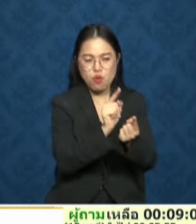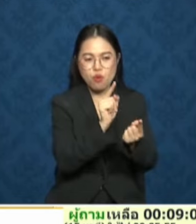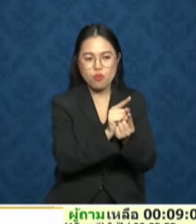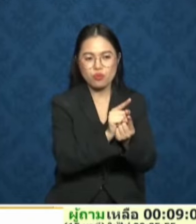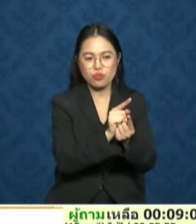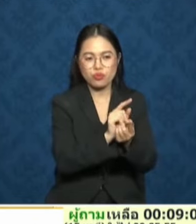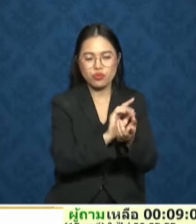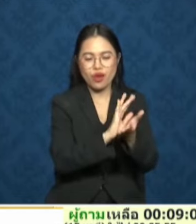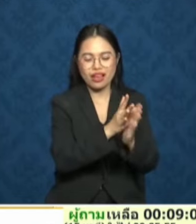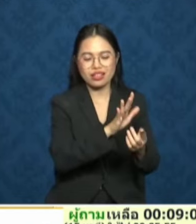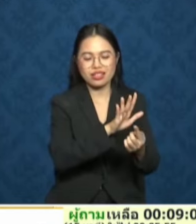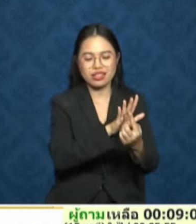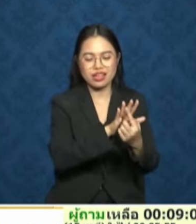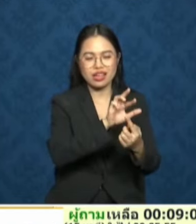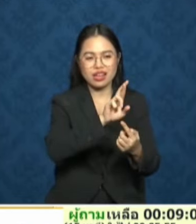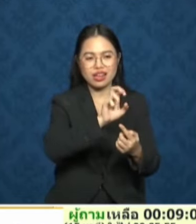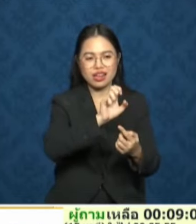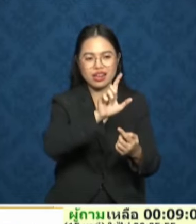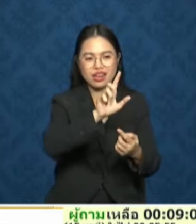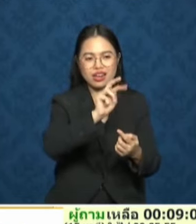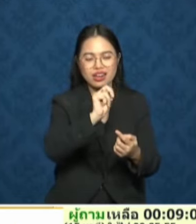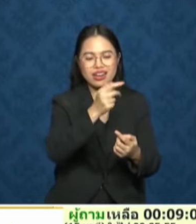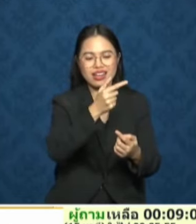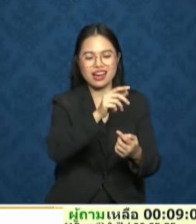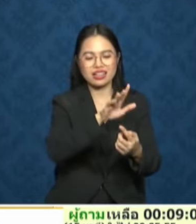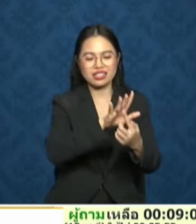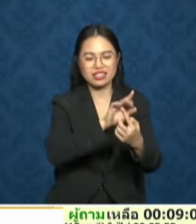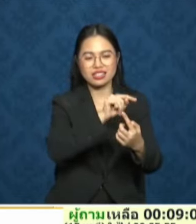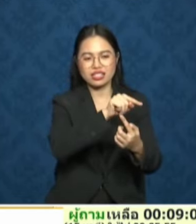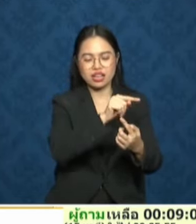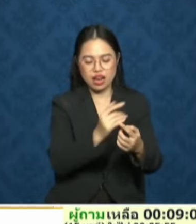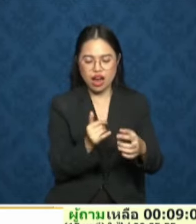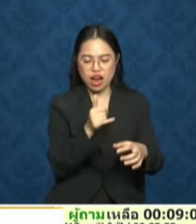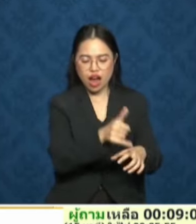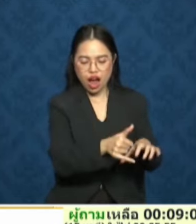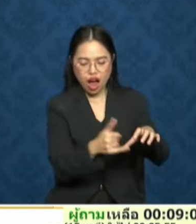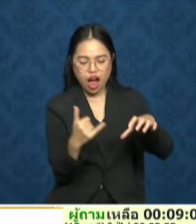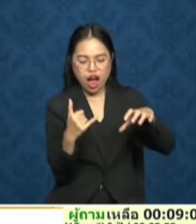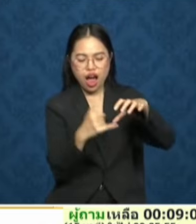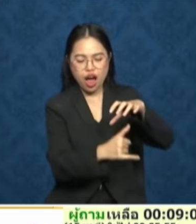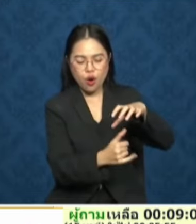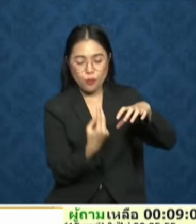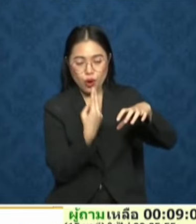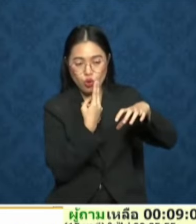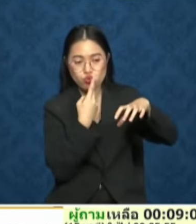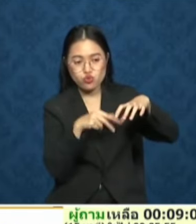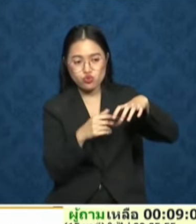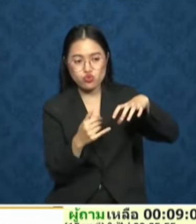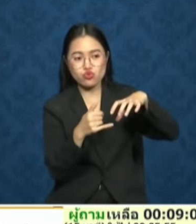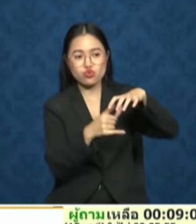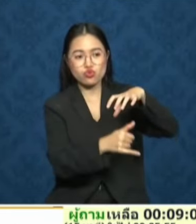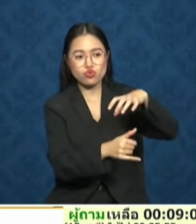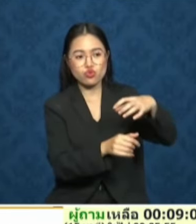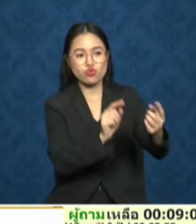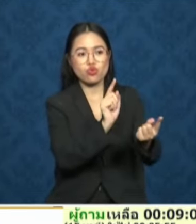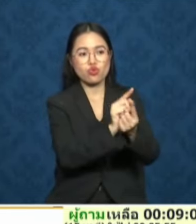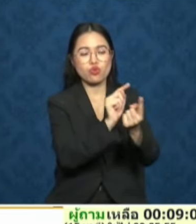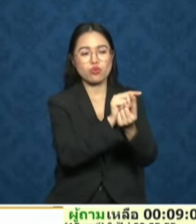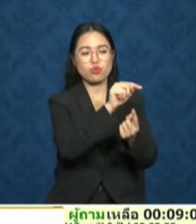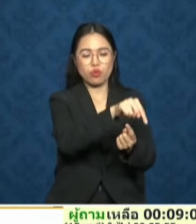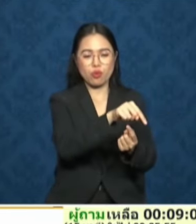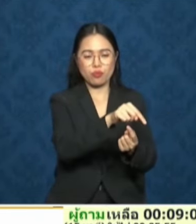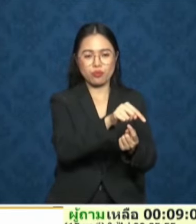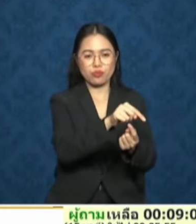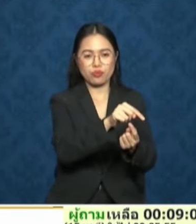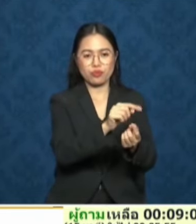Brew wallsซึ่งเป็นพื้นที่เท้าไปแล้ว มีปริมาณสัย